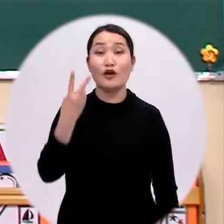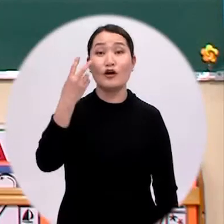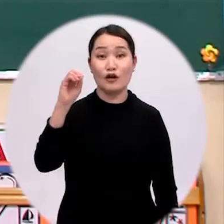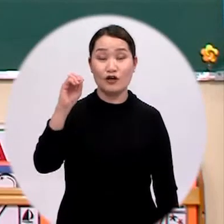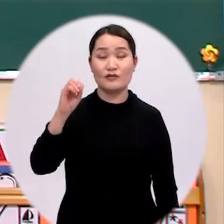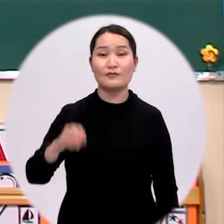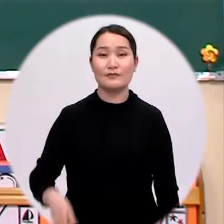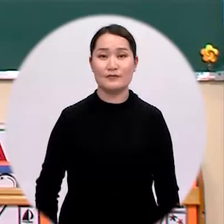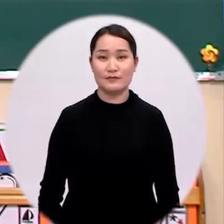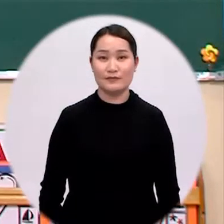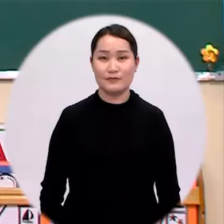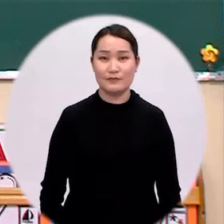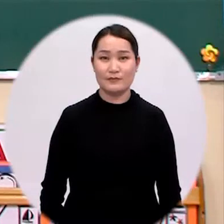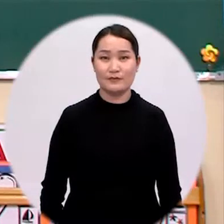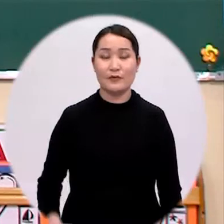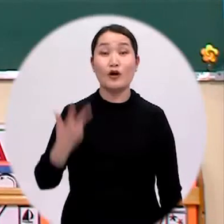20,